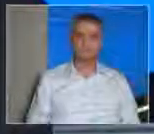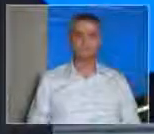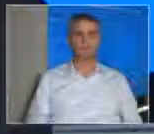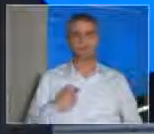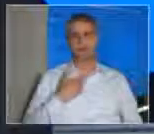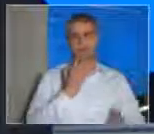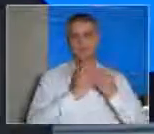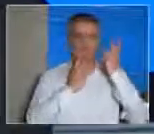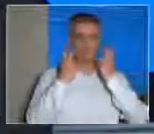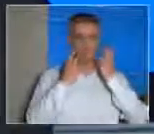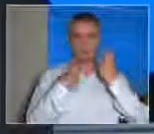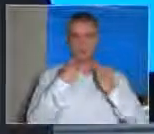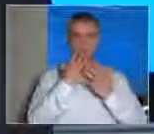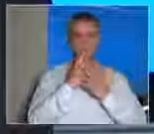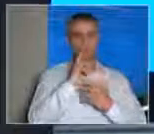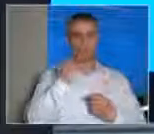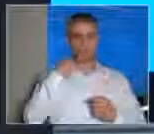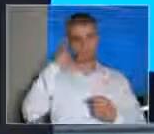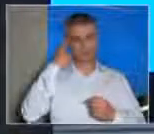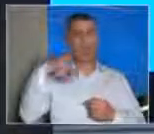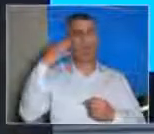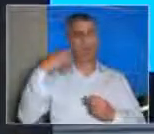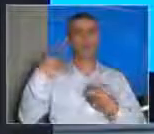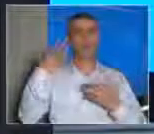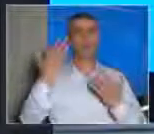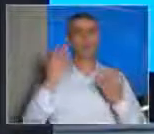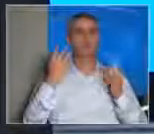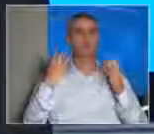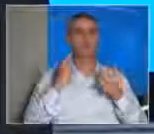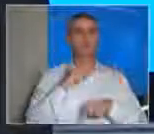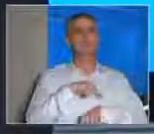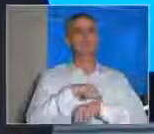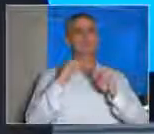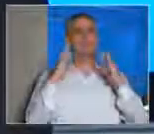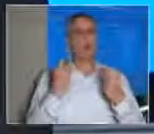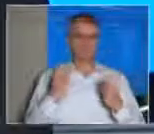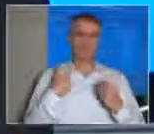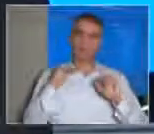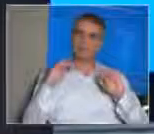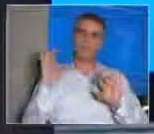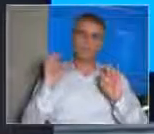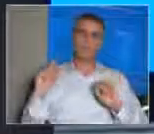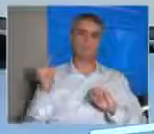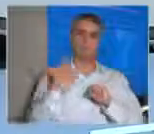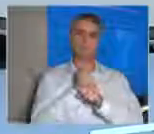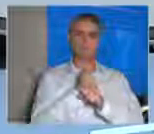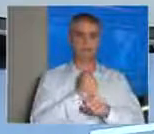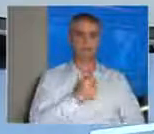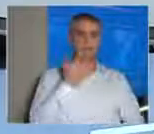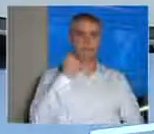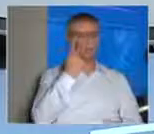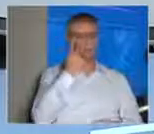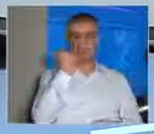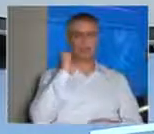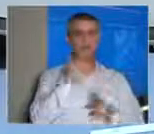כאן כדוברת שנתיים, אני יודעת שעוד יגיעו רגעים פחות טובים, אבל אני באמת מאחלת להם ש... היה נקי אתמול,